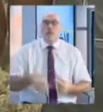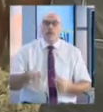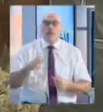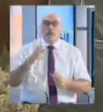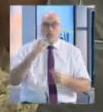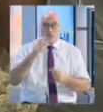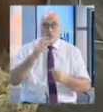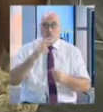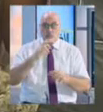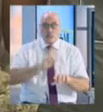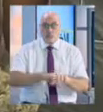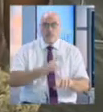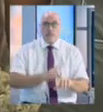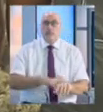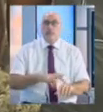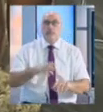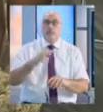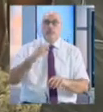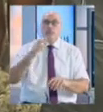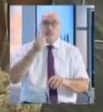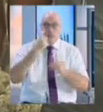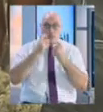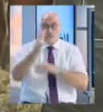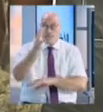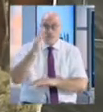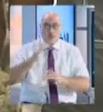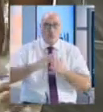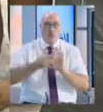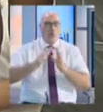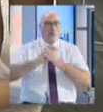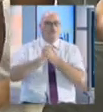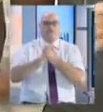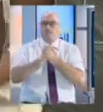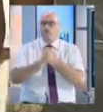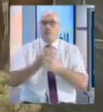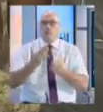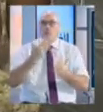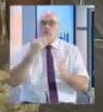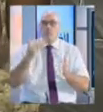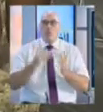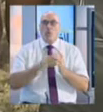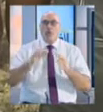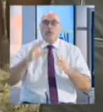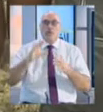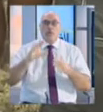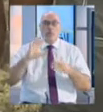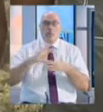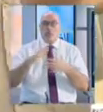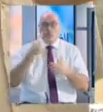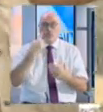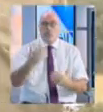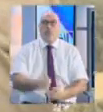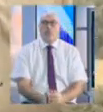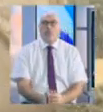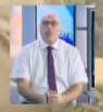الوطني الشعبي. يعني هذه الصوره هذه يعني كانت يعني ممكن احسن حاجه اللي شفناها في النهارين هذوما.